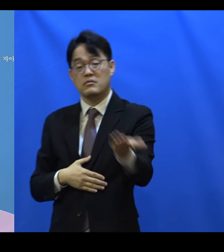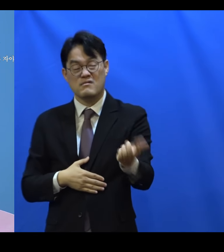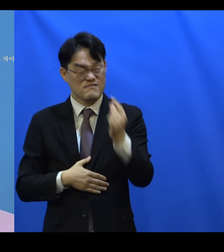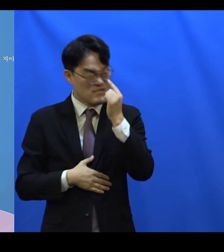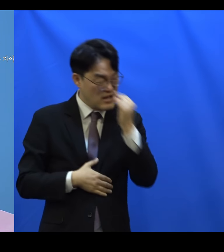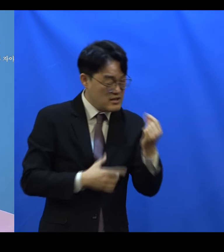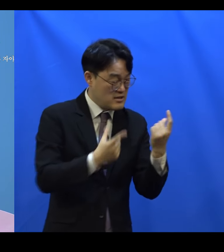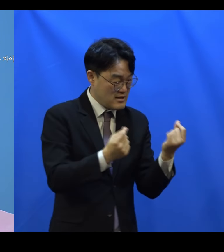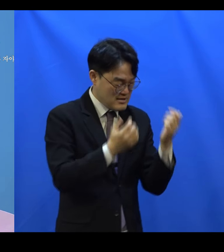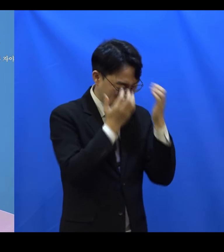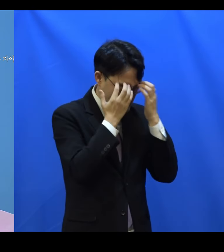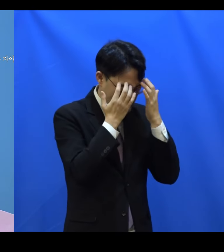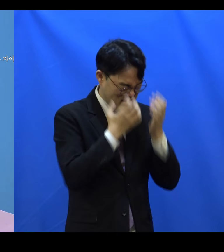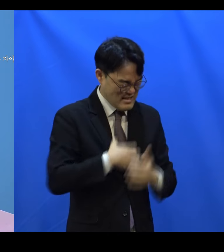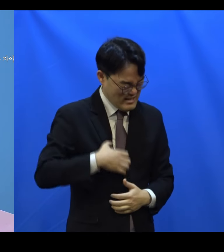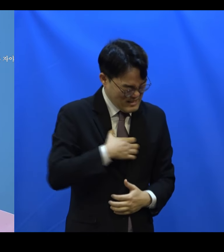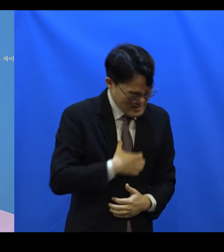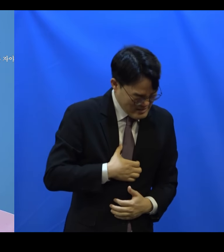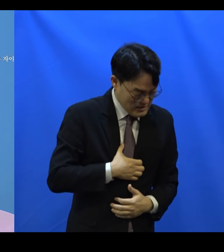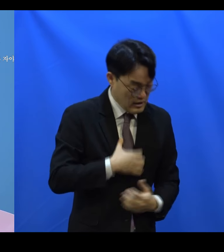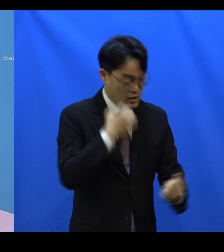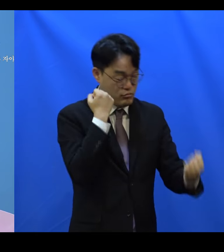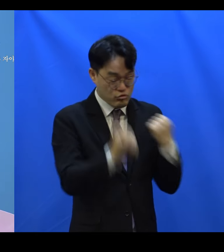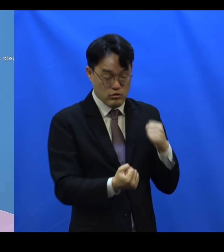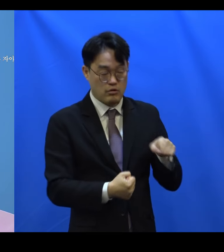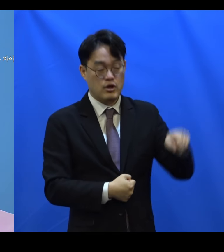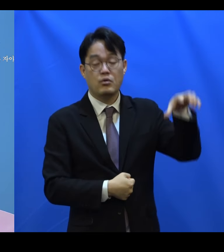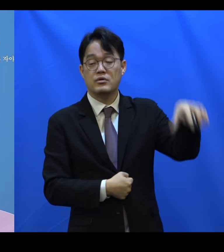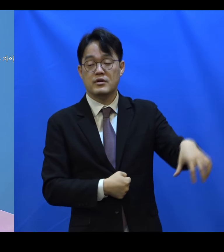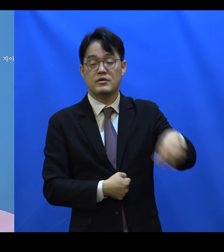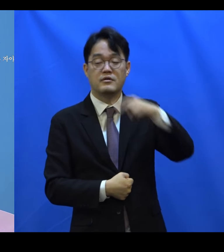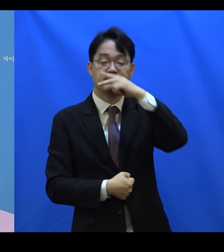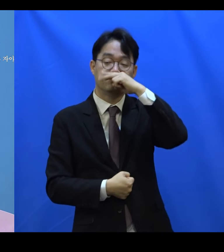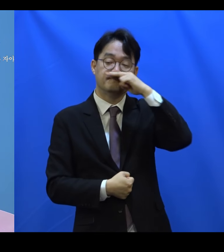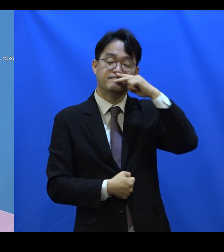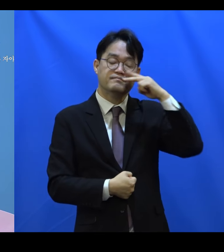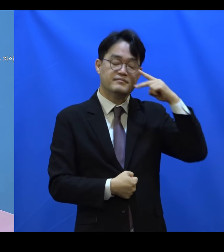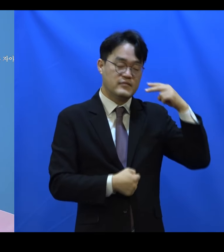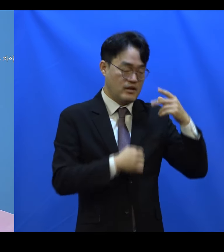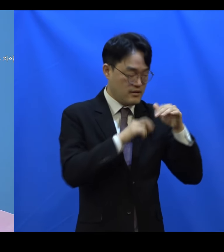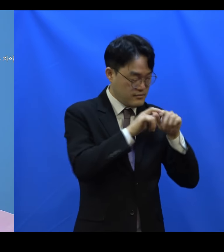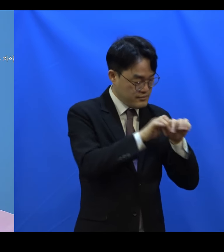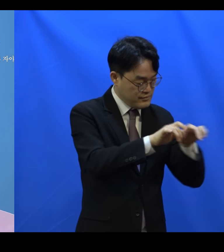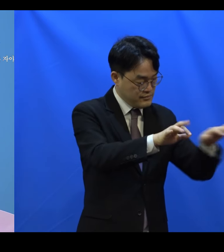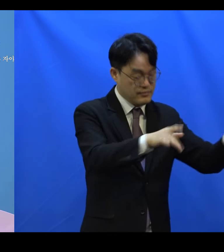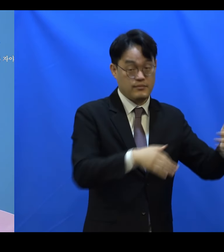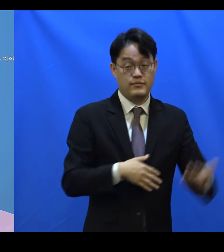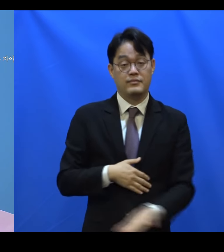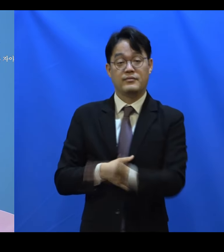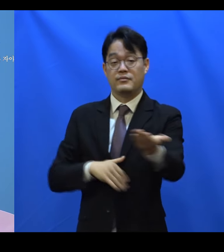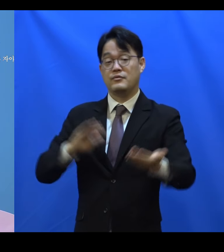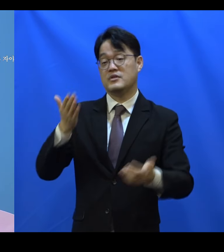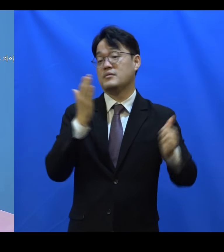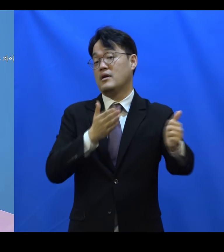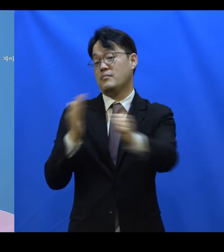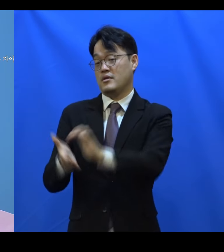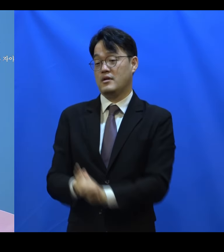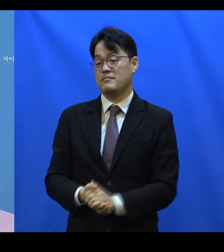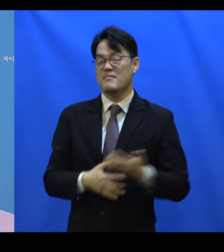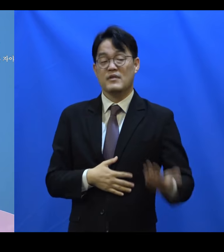하는 삶을 우리가 살아야 되는 거예요. 그래서 오늘 여러분들은 다 꽃이십니다.